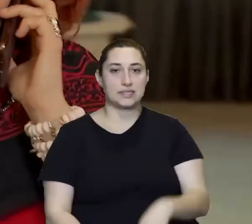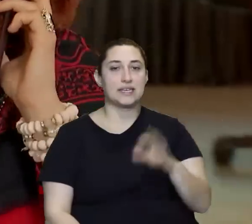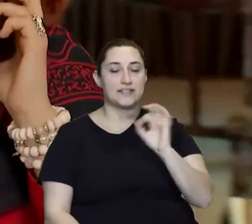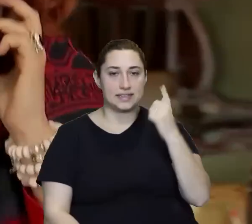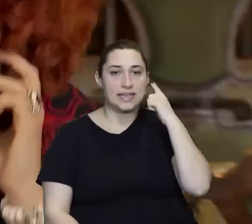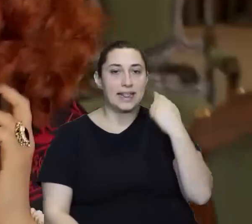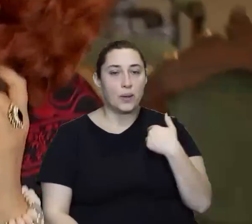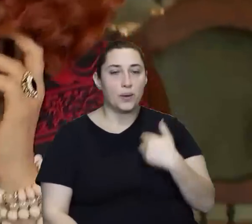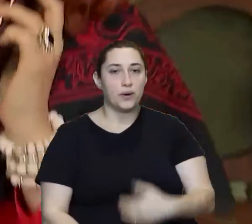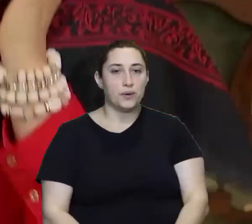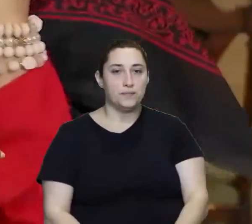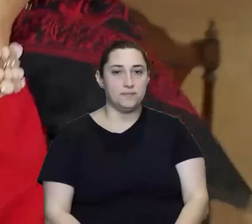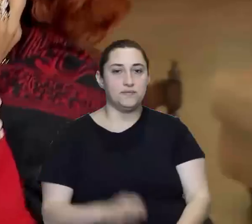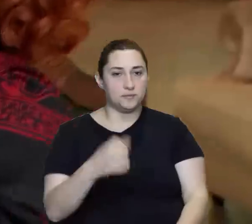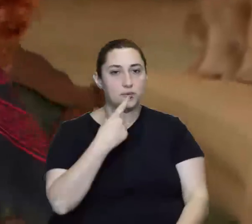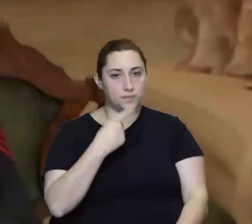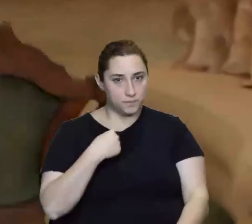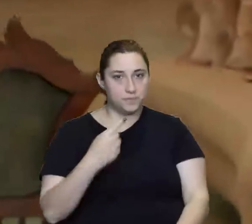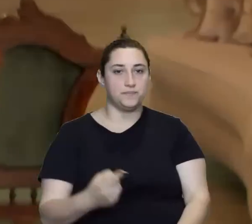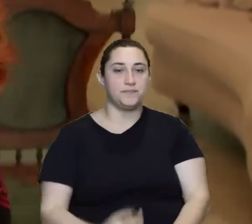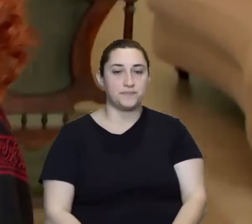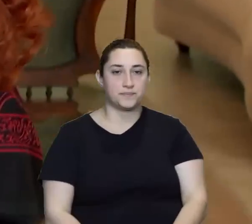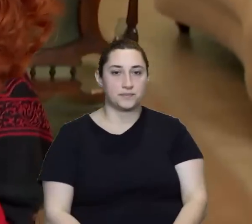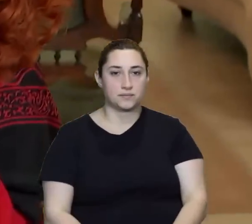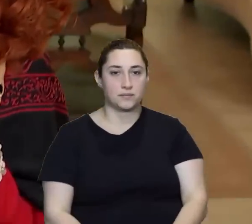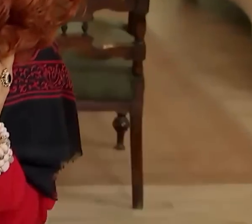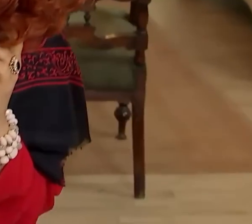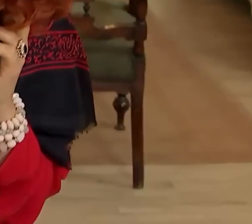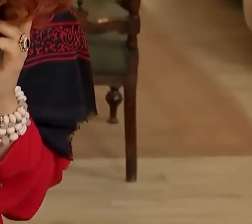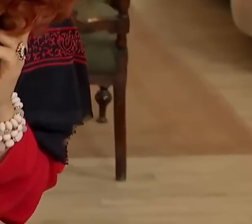Evet, dinliyorum. Şimdi söyleyebilirsiniz.